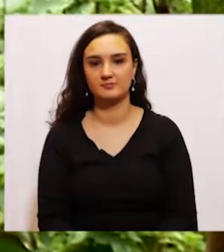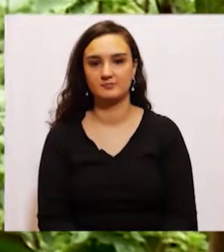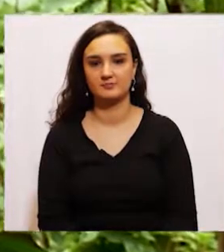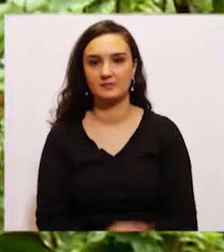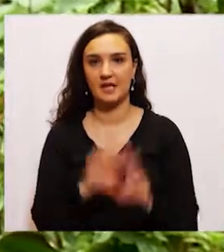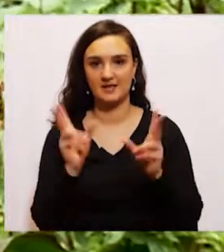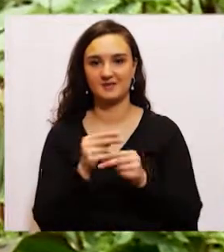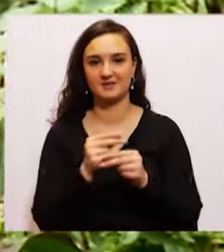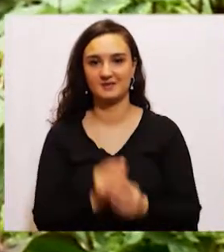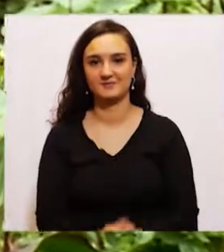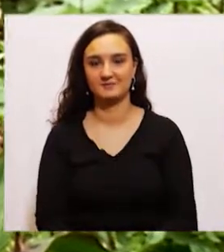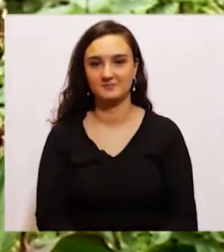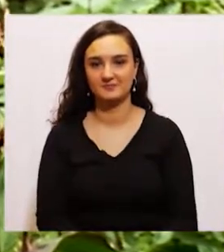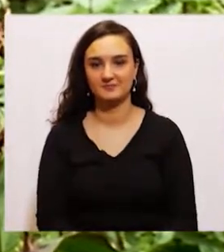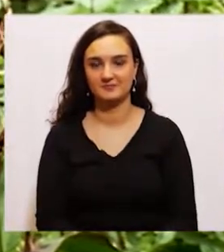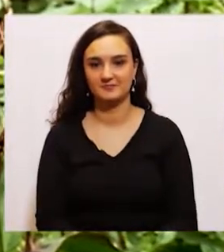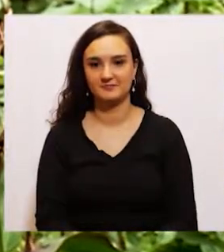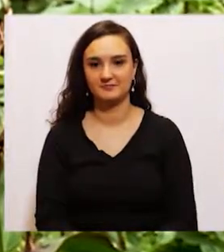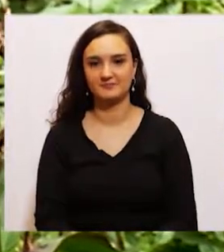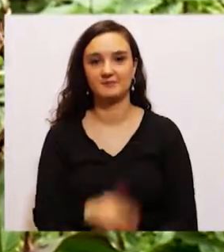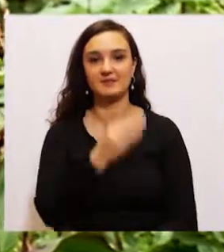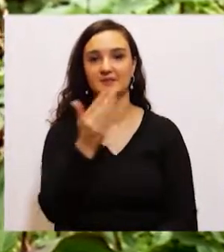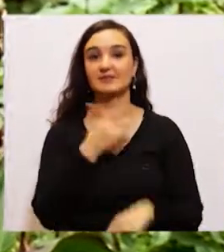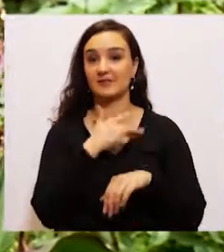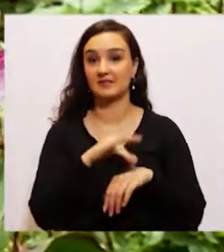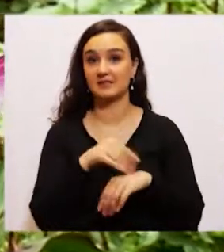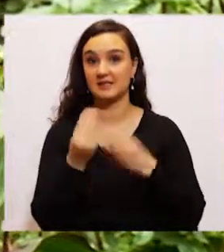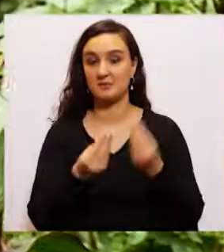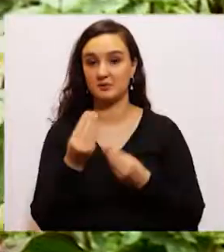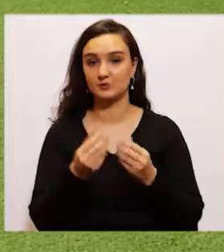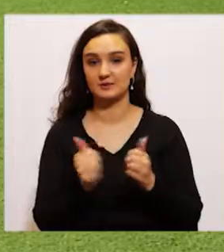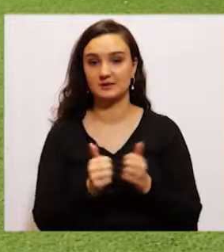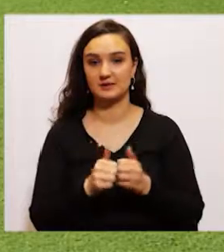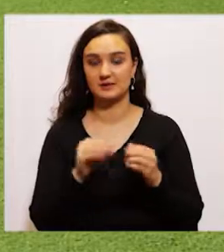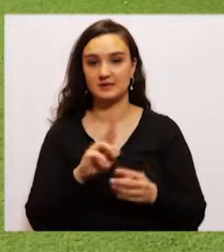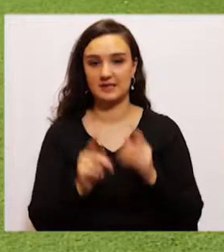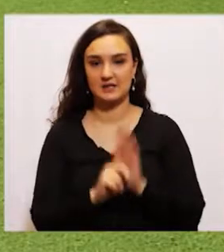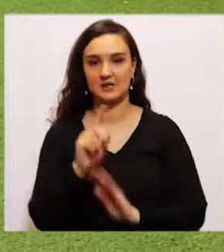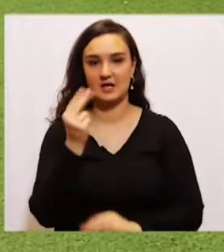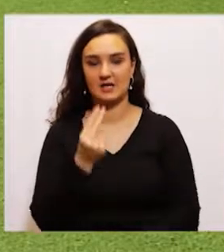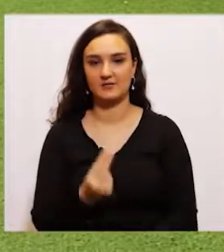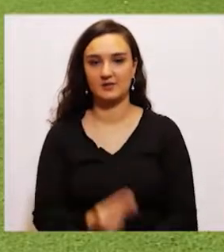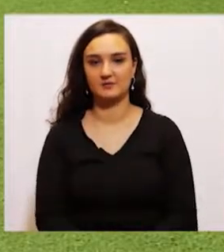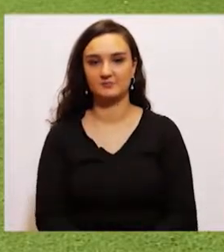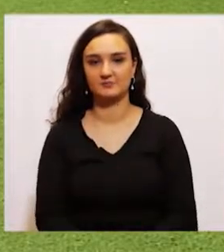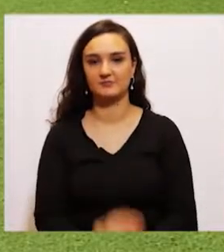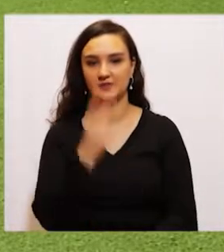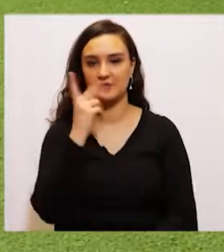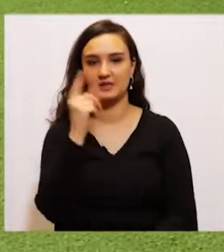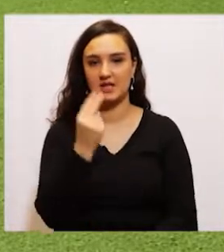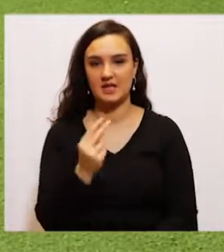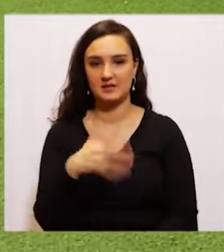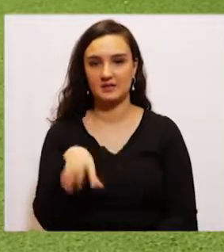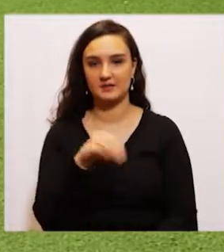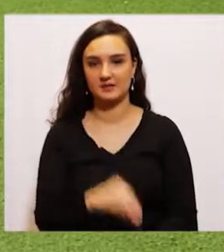გადავრჩეთ. თქვენ აიღეთ ახლა თქვენი საყვარელი სათამაშო, დაიდეთ და დაიწყეთ ხატვა ჯერ. ნახოთ რას